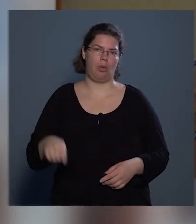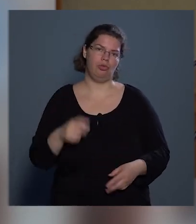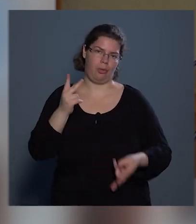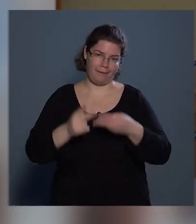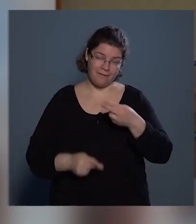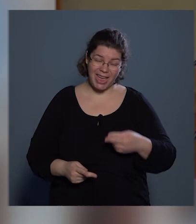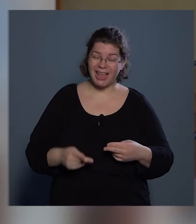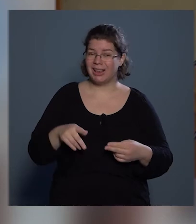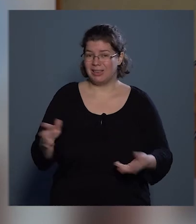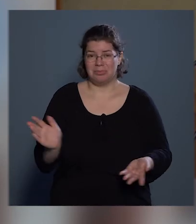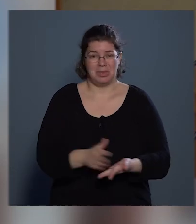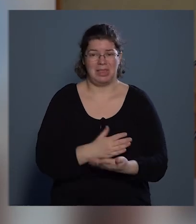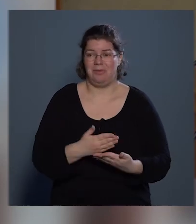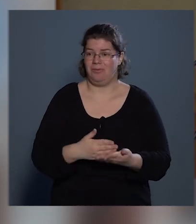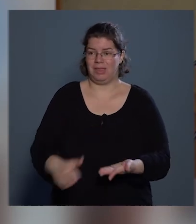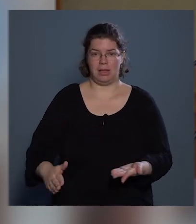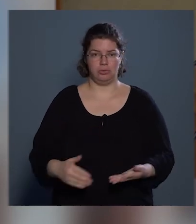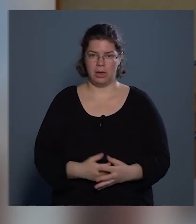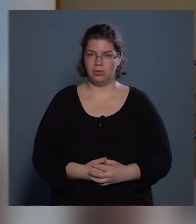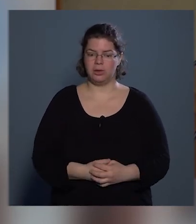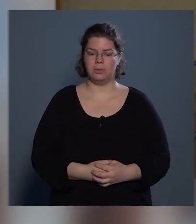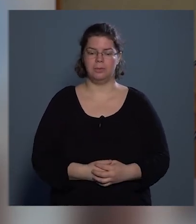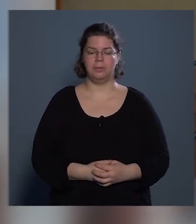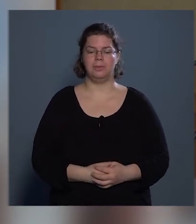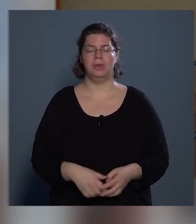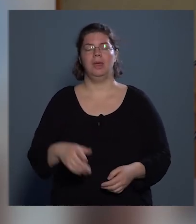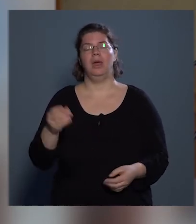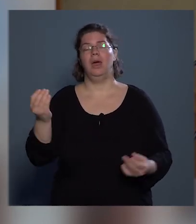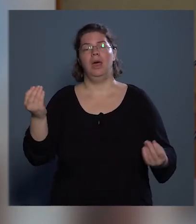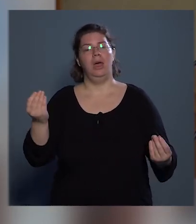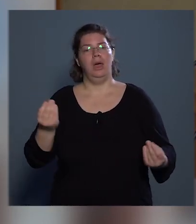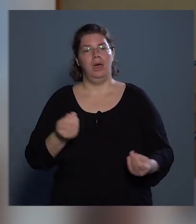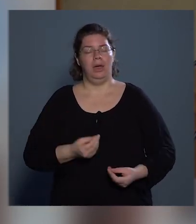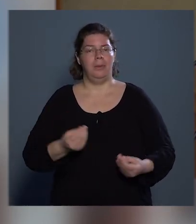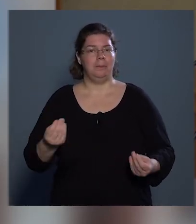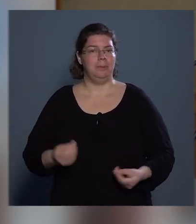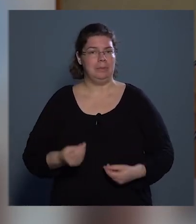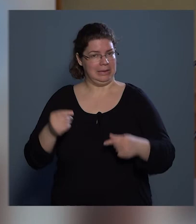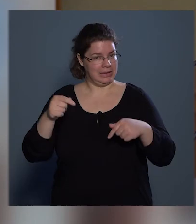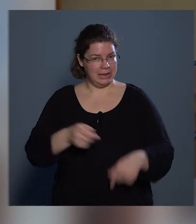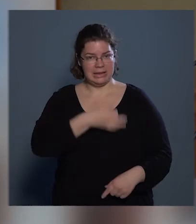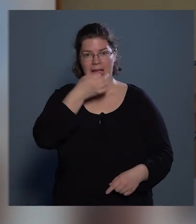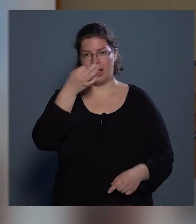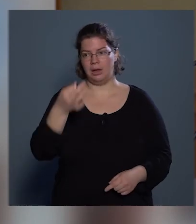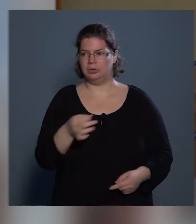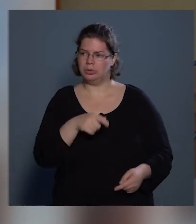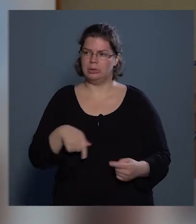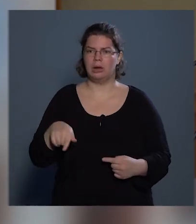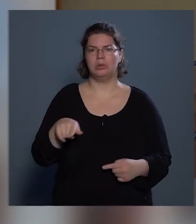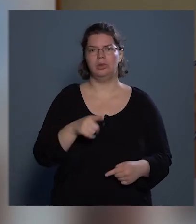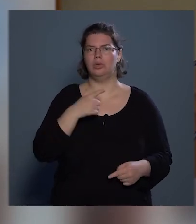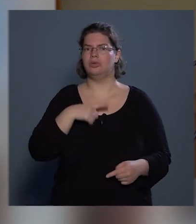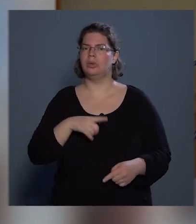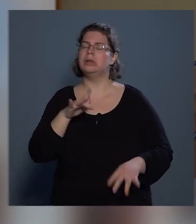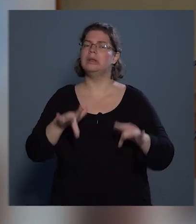azt egyszerűen visszautasítom. Ami a itt elhangzottak között volt néhány